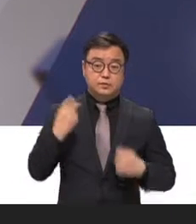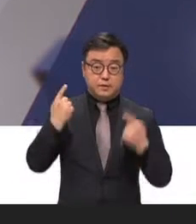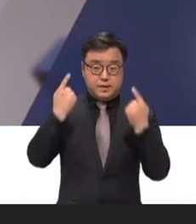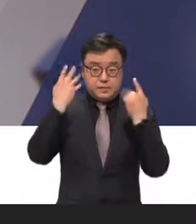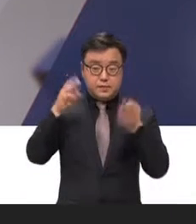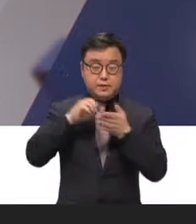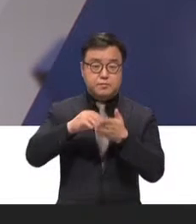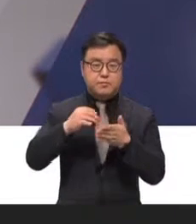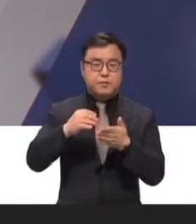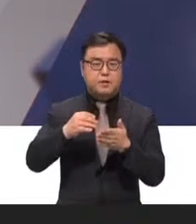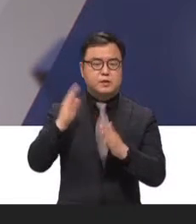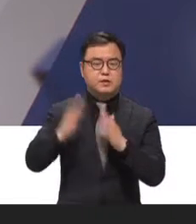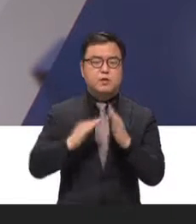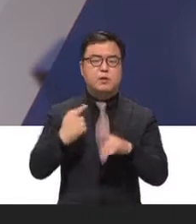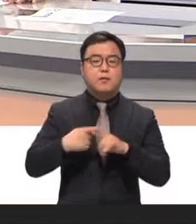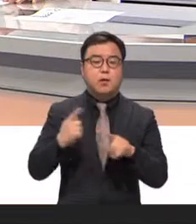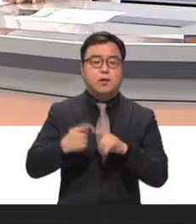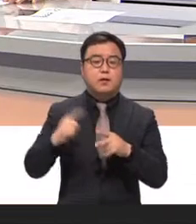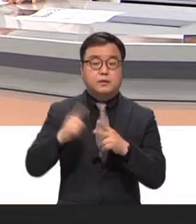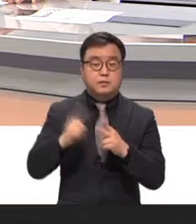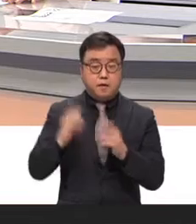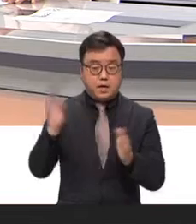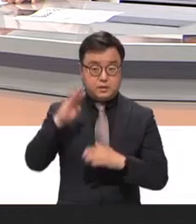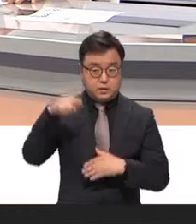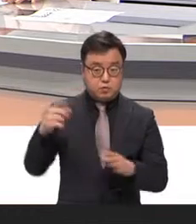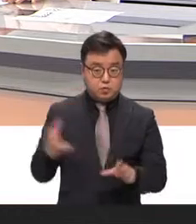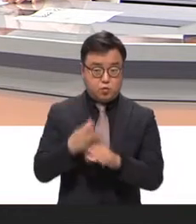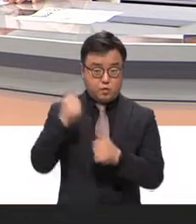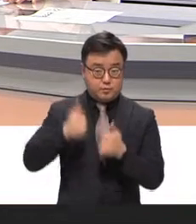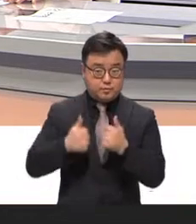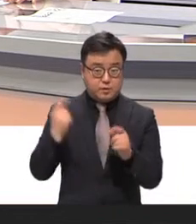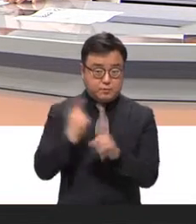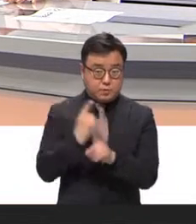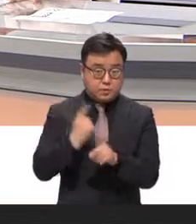평가라든가 아니면 학생부 종합 전형을 개선하는 이런 측면이 이야기 돼야